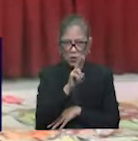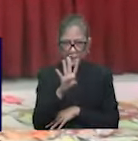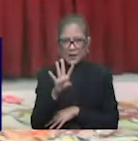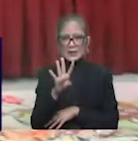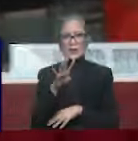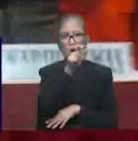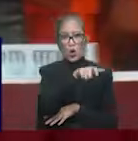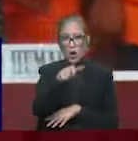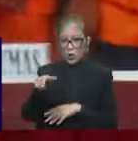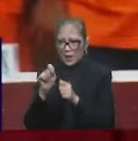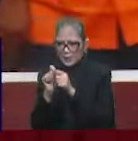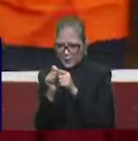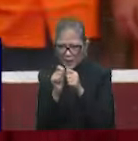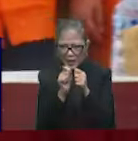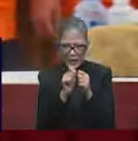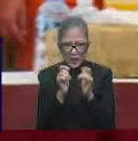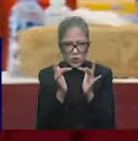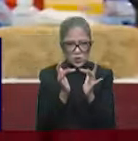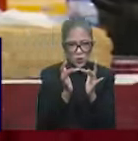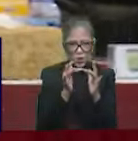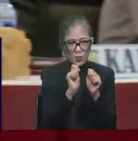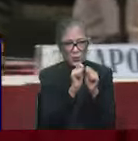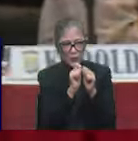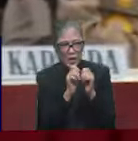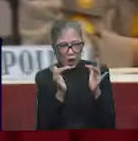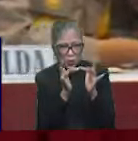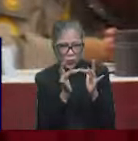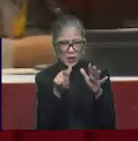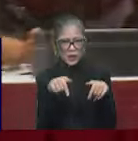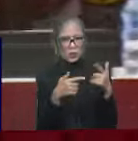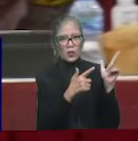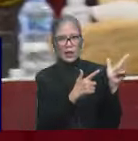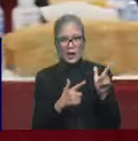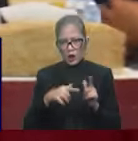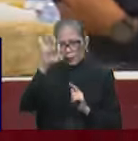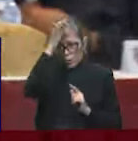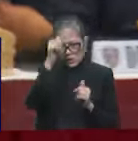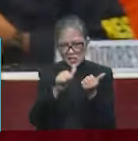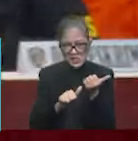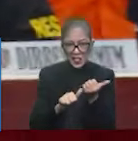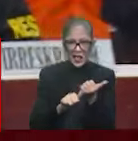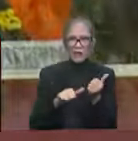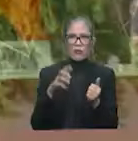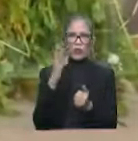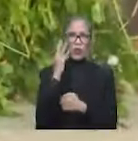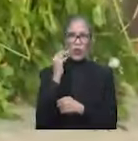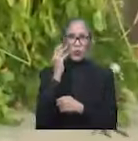online merupakan kalangan menengah ke bawah termasuk ribuan anggota TNI Polri, karyawan hingga anak di bawah 10 tahun.